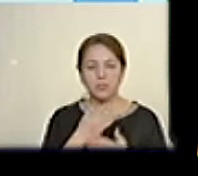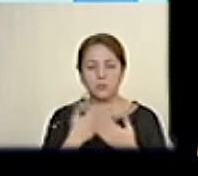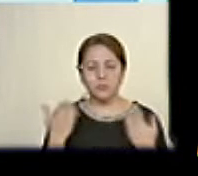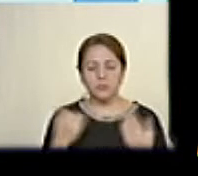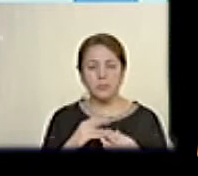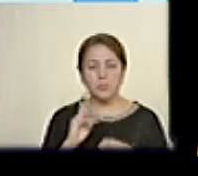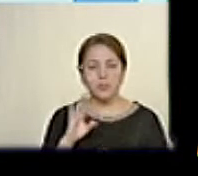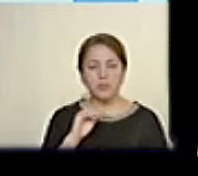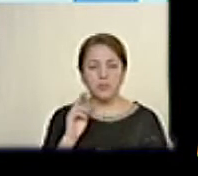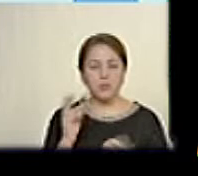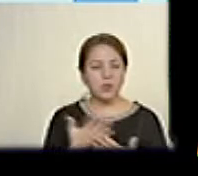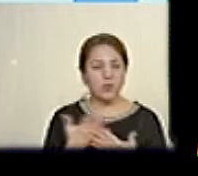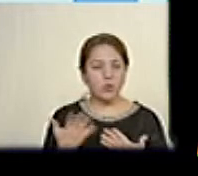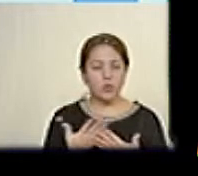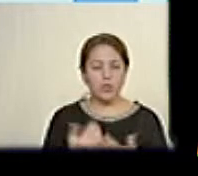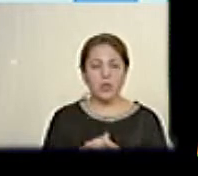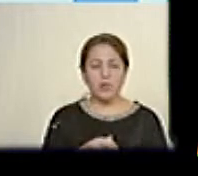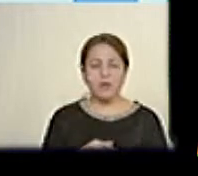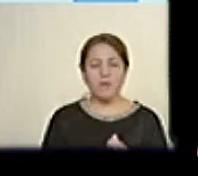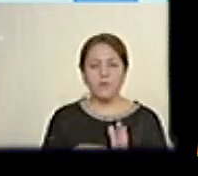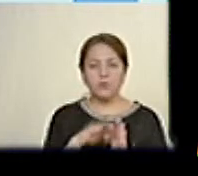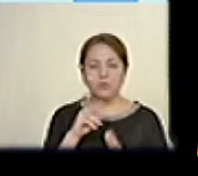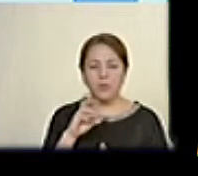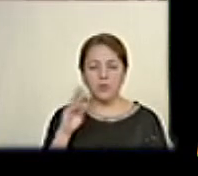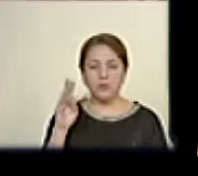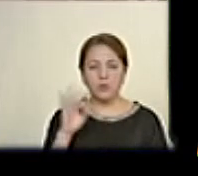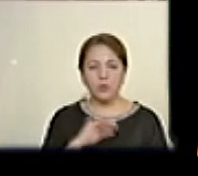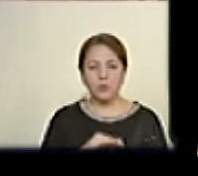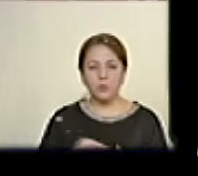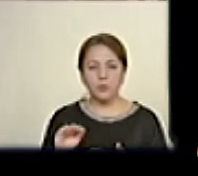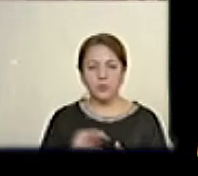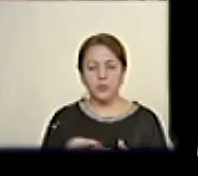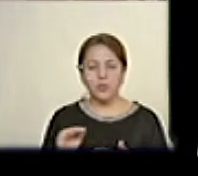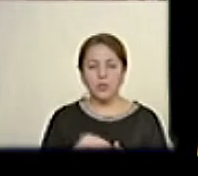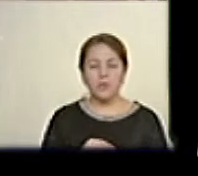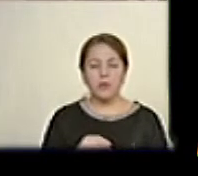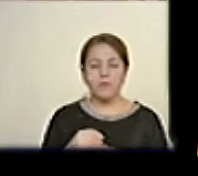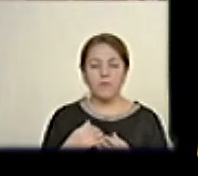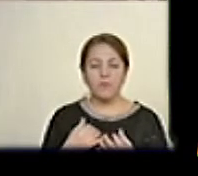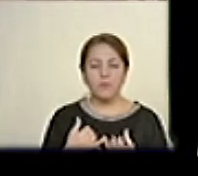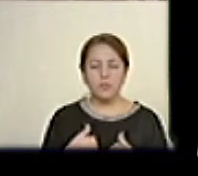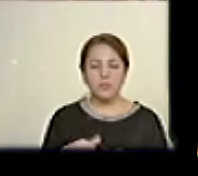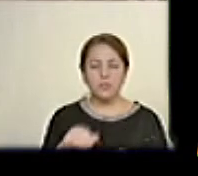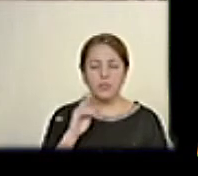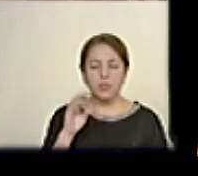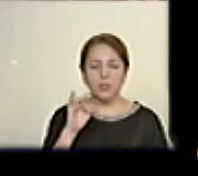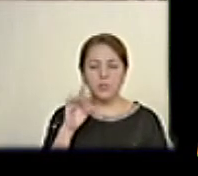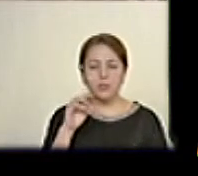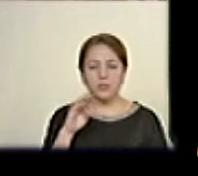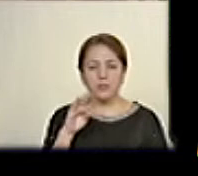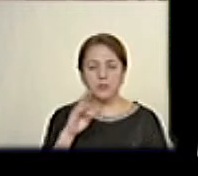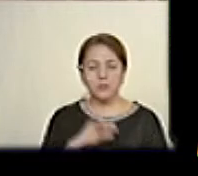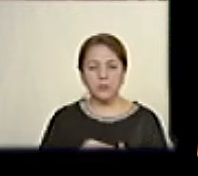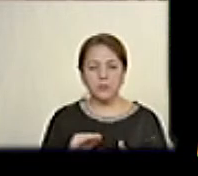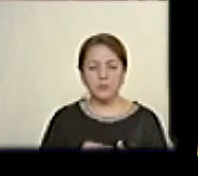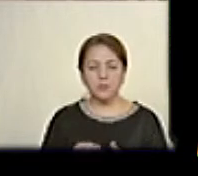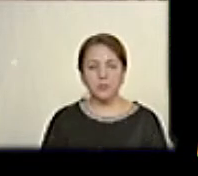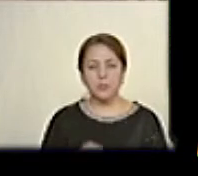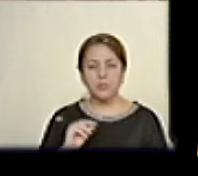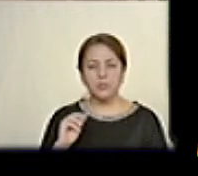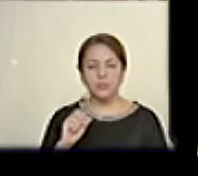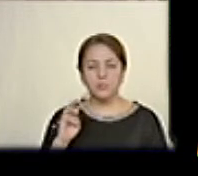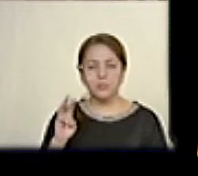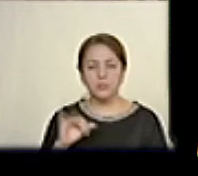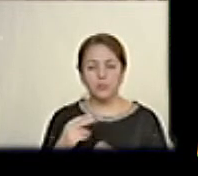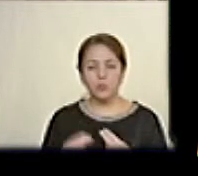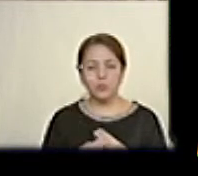высокой лексики, но, несмотря на это, создает поистине волшебную картину. Чему же учат